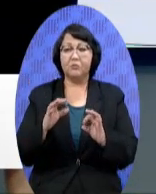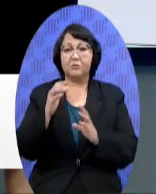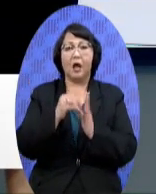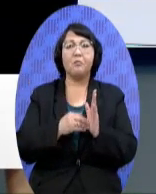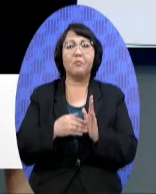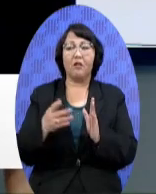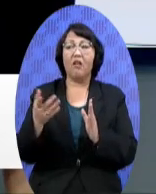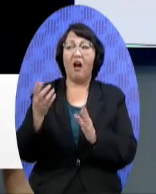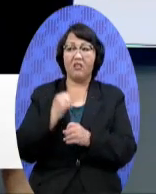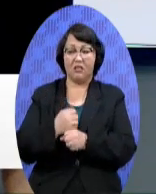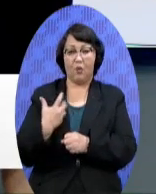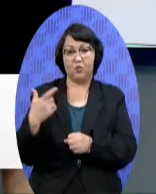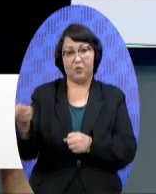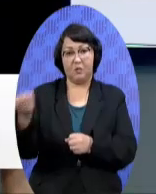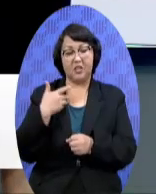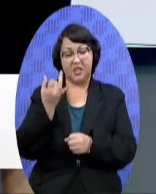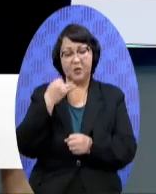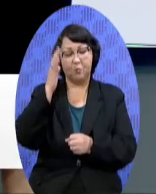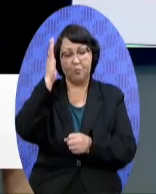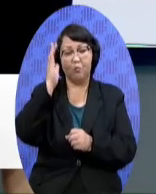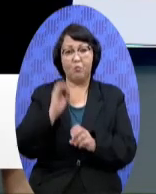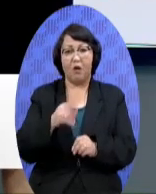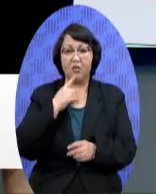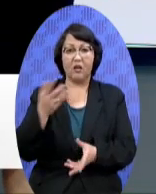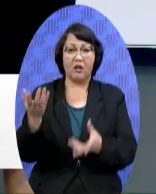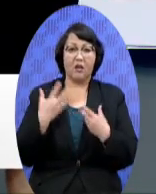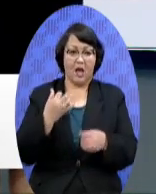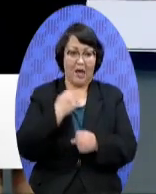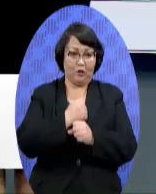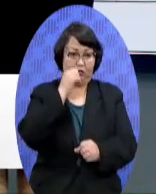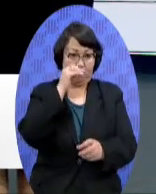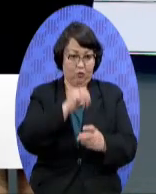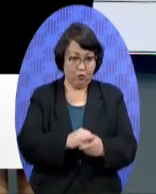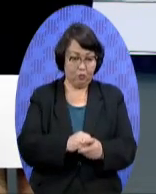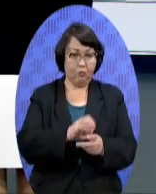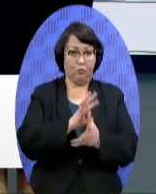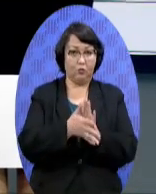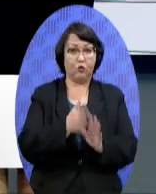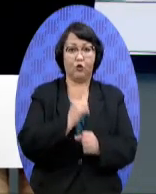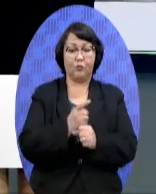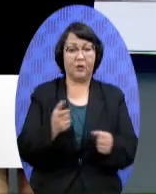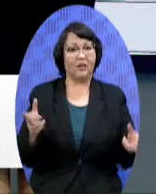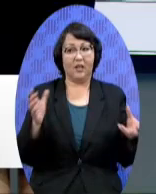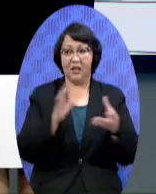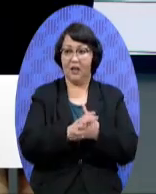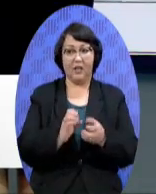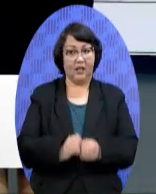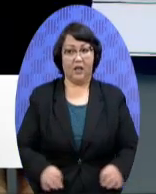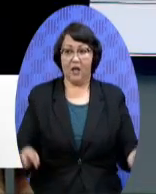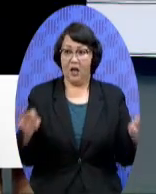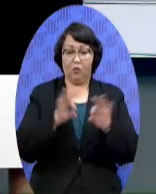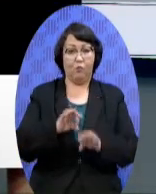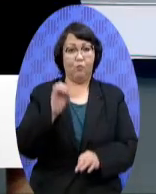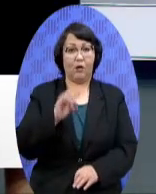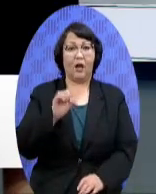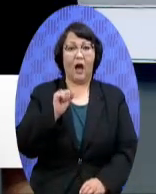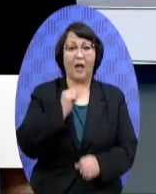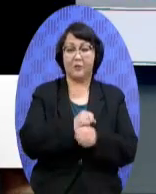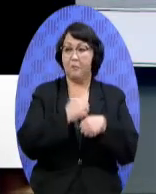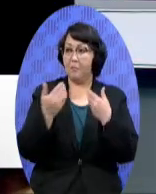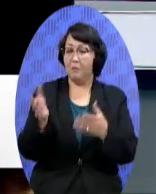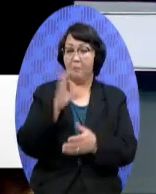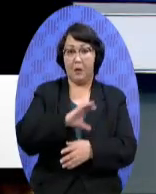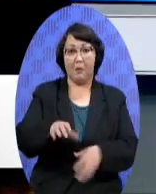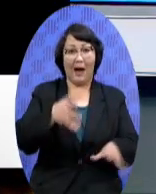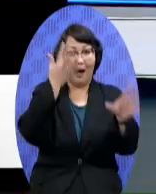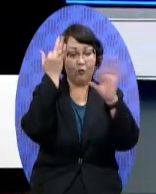ажлын хэсгийнхээ өгч байна. За хэдийгээр одоо ажилтан ажил үүргээ гүйцэтгэж эхэлсэн гэсэн хөдөлмөрийн гэрээ байгуулаагүй бол тухайн ажил олгогч бол хуулийн дагуу бол